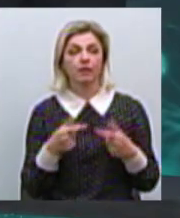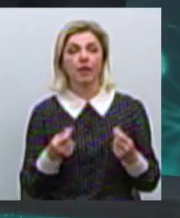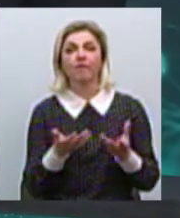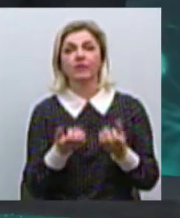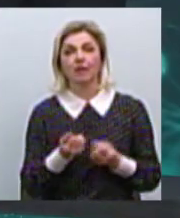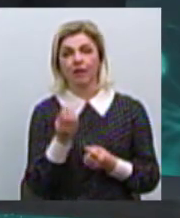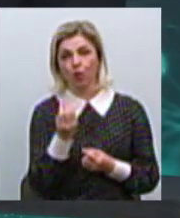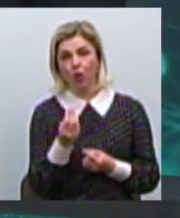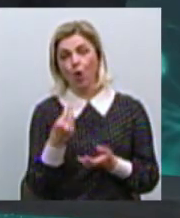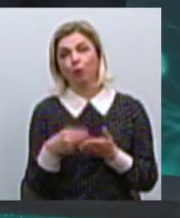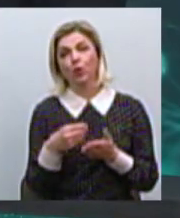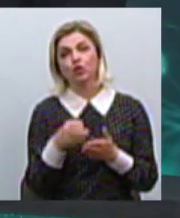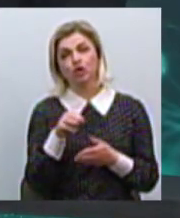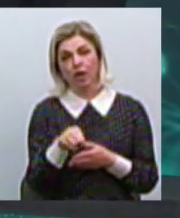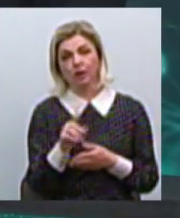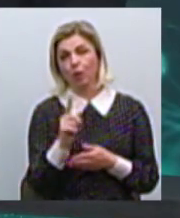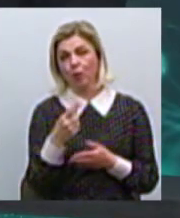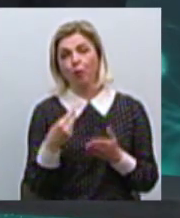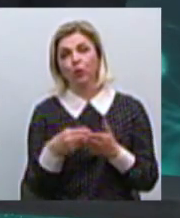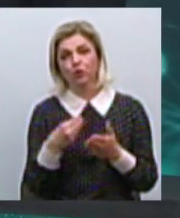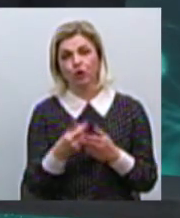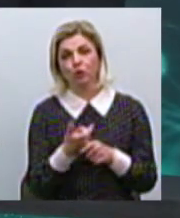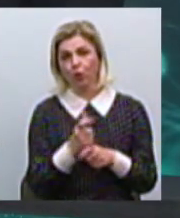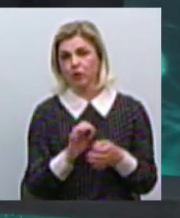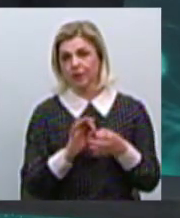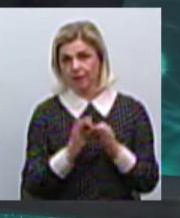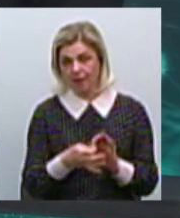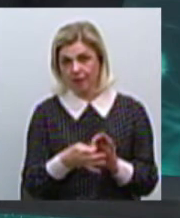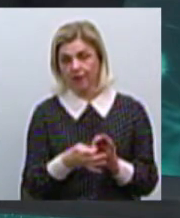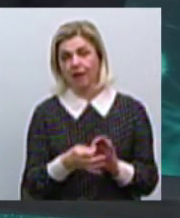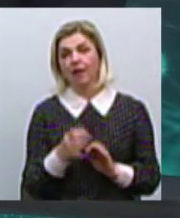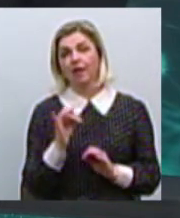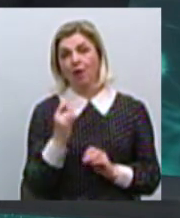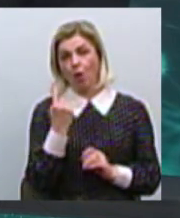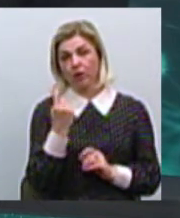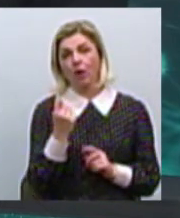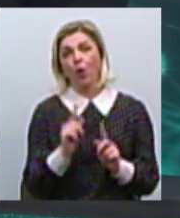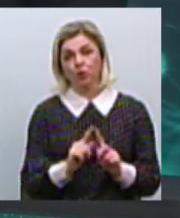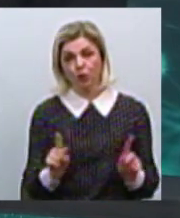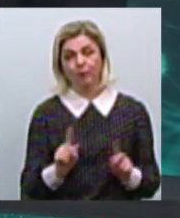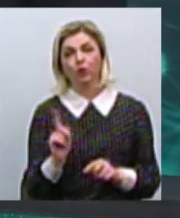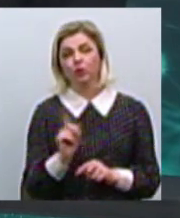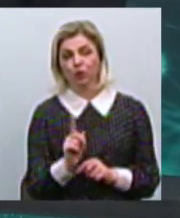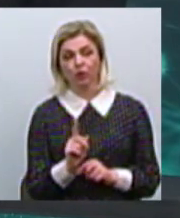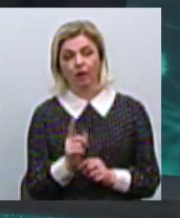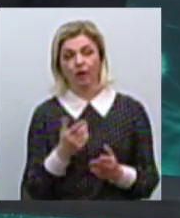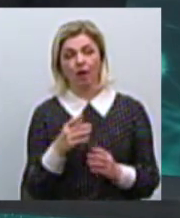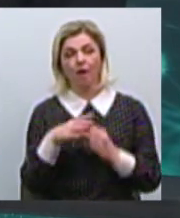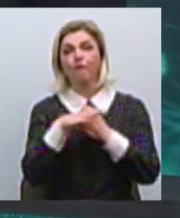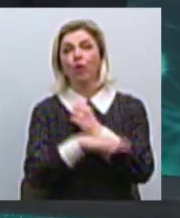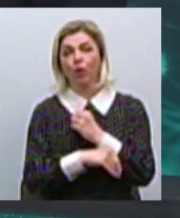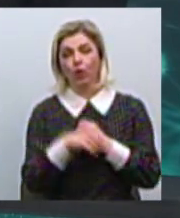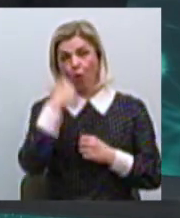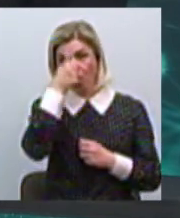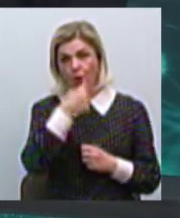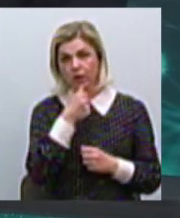гроші бюджетні, бо, знаєте, бюджетний процес – це досить складна штука, і одна з його особливостей – це те, що наприкінці року